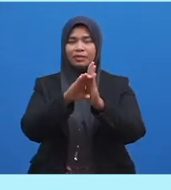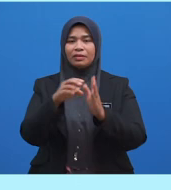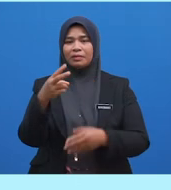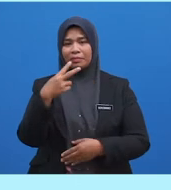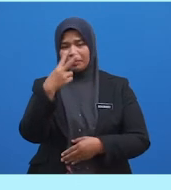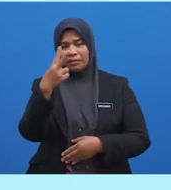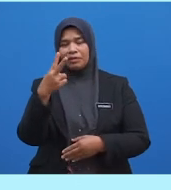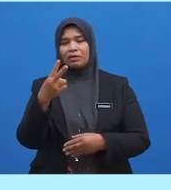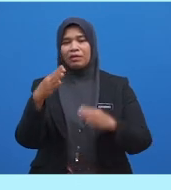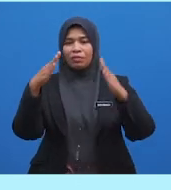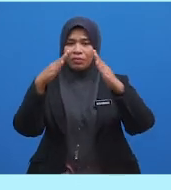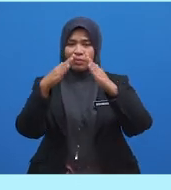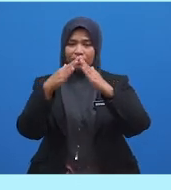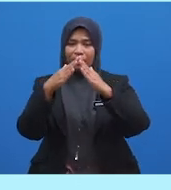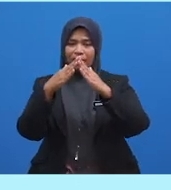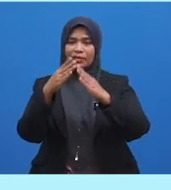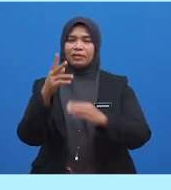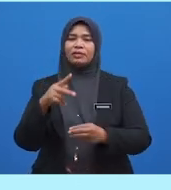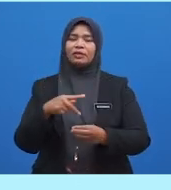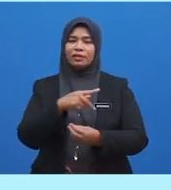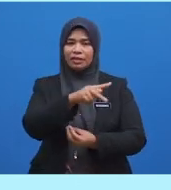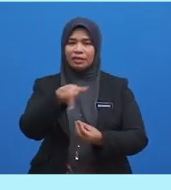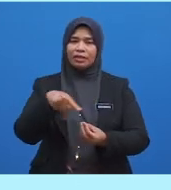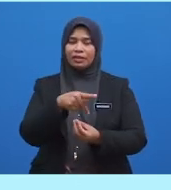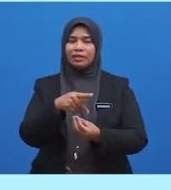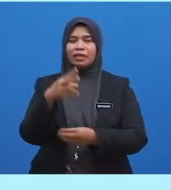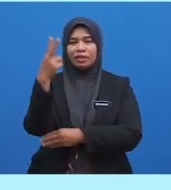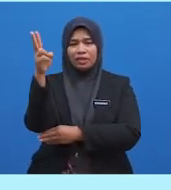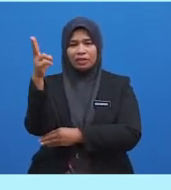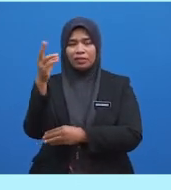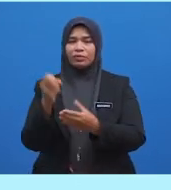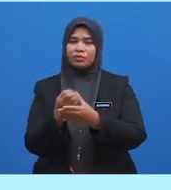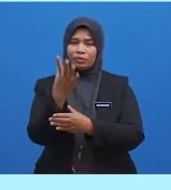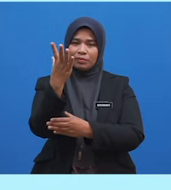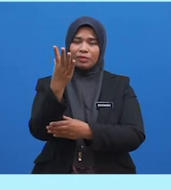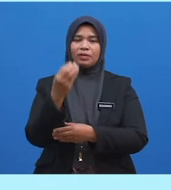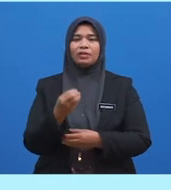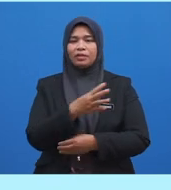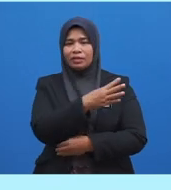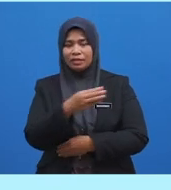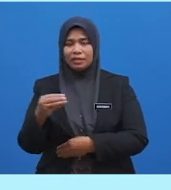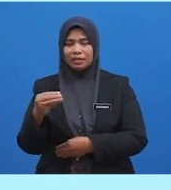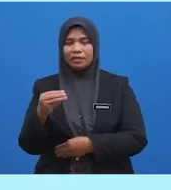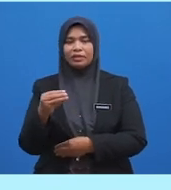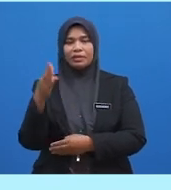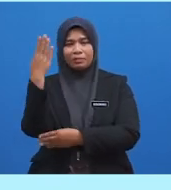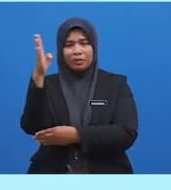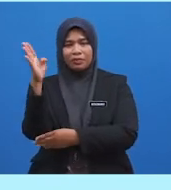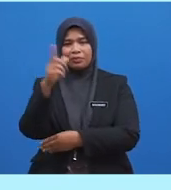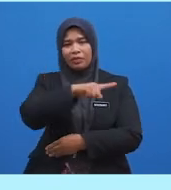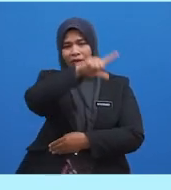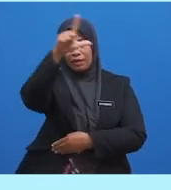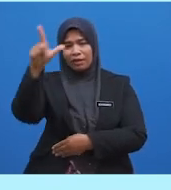pemandangan rumah dikelilingi kehijauan tumbuhan dan kebiruan